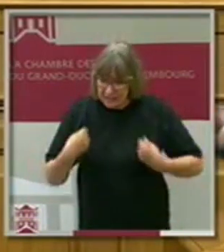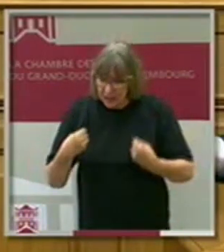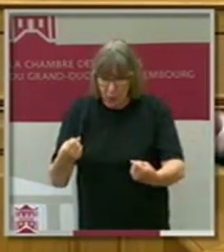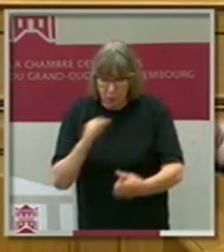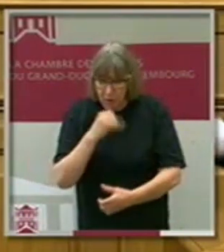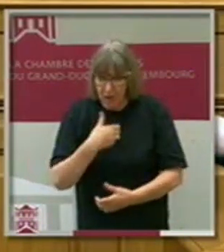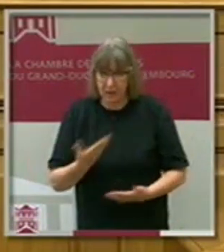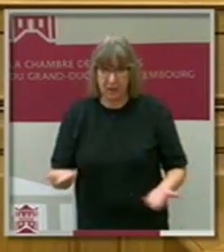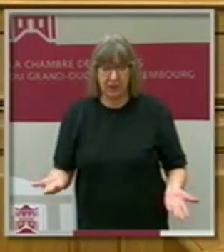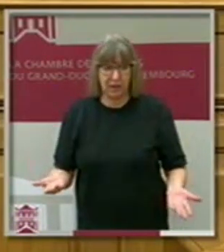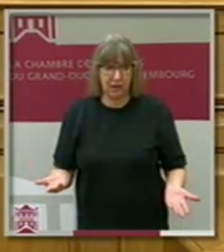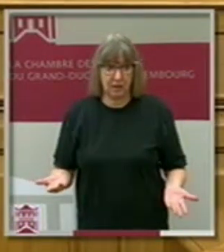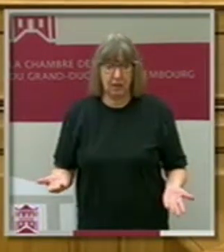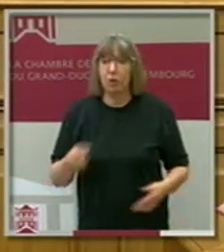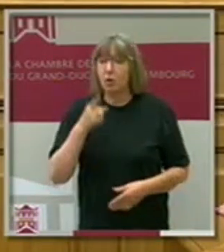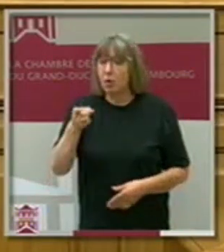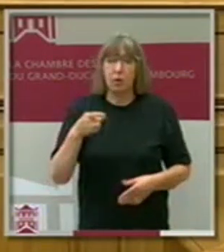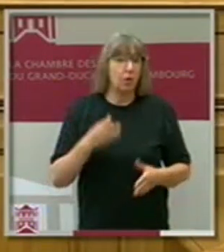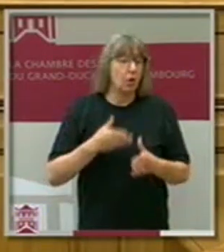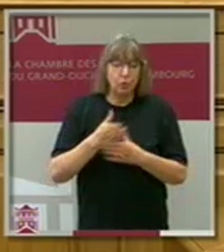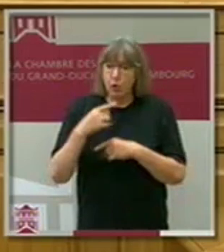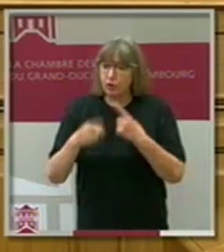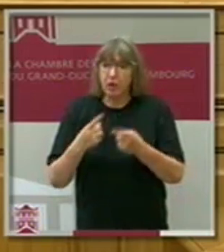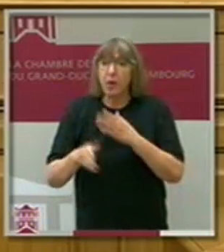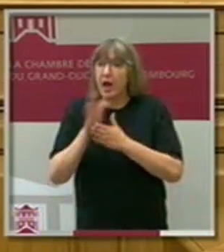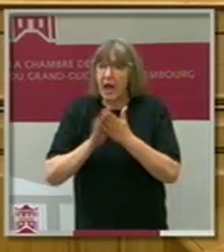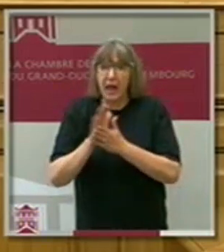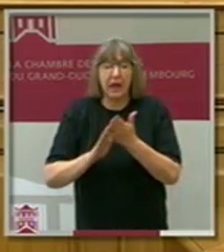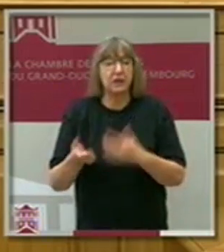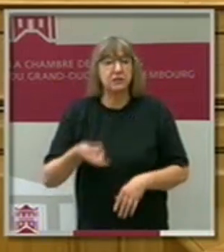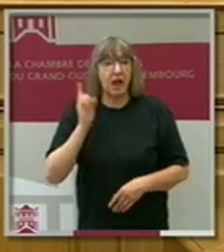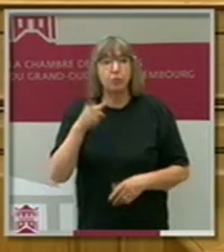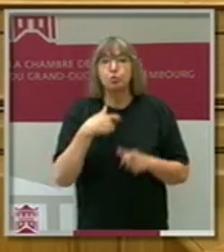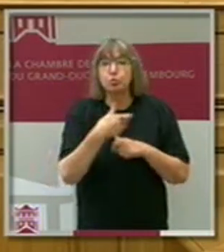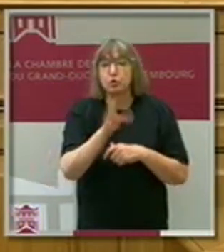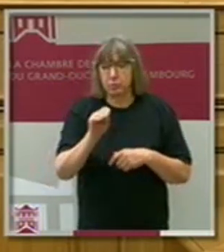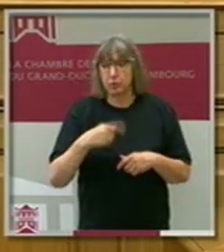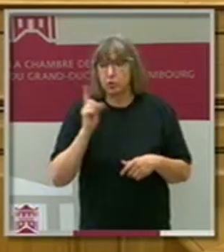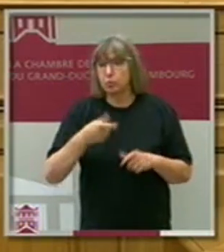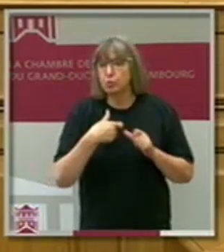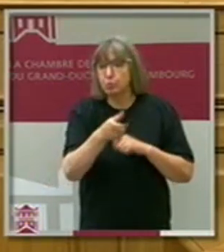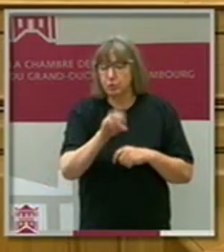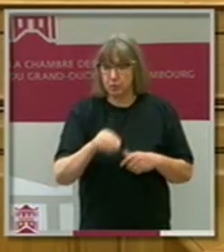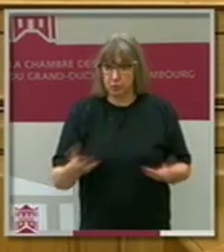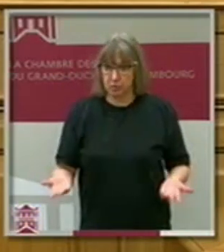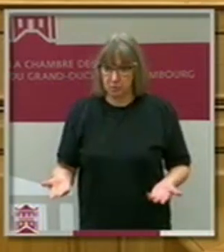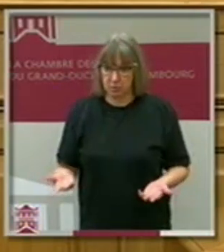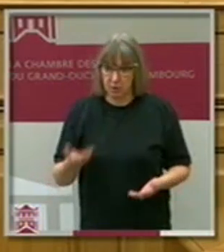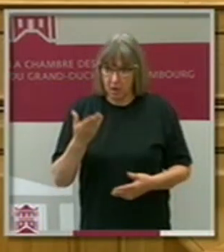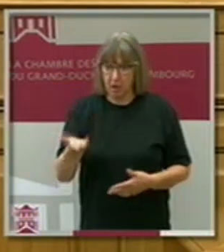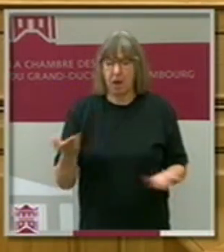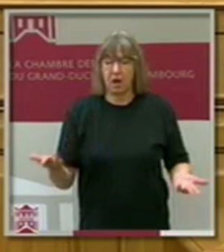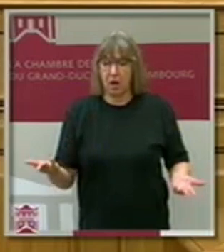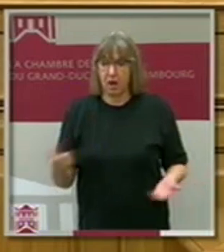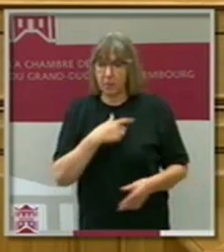Regierungsauto, wie ist denn da? So sicher, dann bringt es an den Start. Man fährt dann mit dem Velo. Er schreibt nicht den anderen Leuten, für, sie sollen mit dem Velo fahren. Und die lassen sich